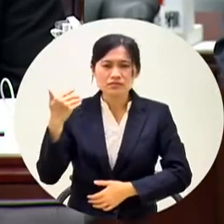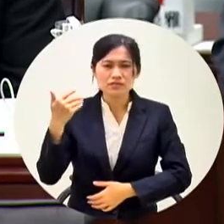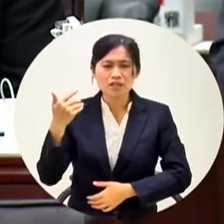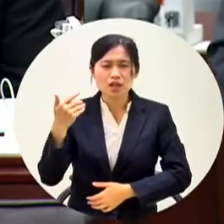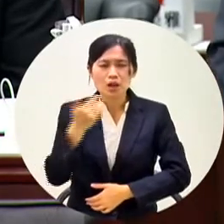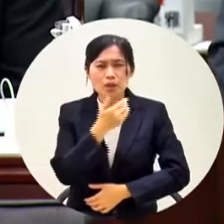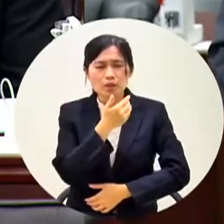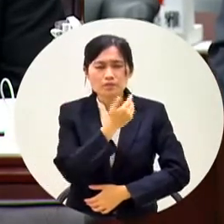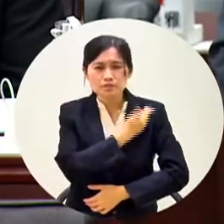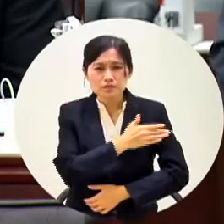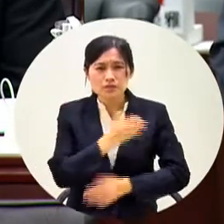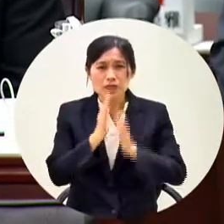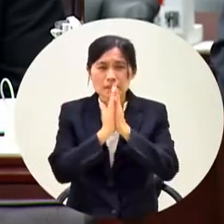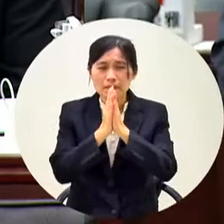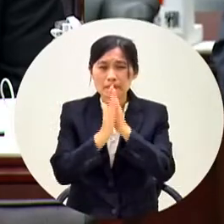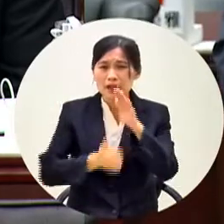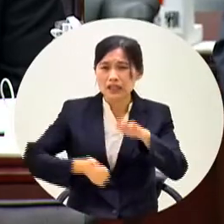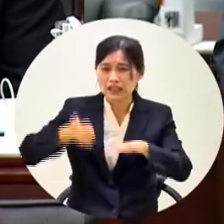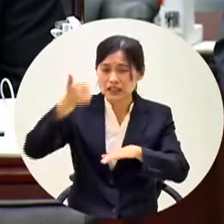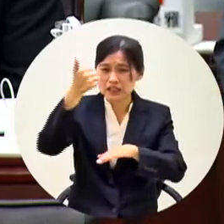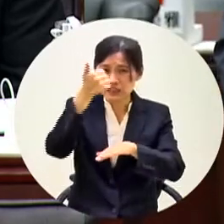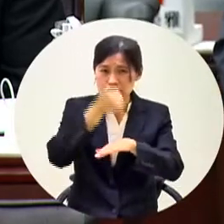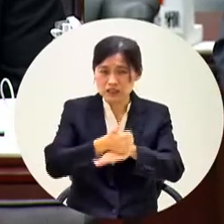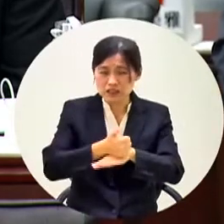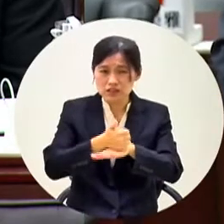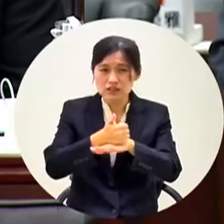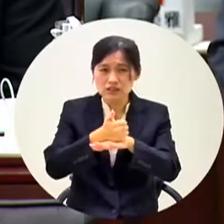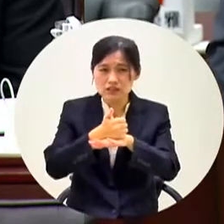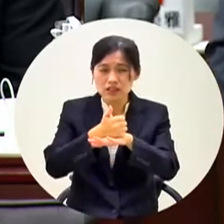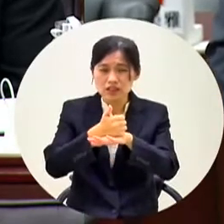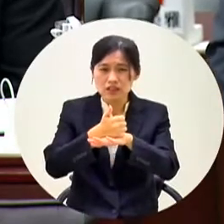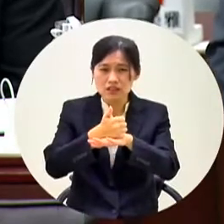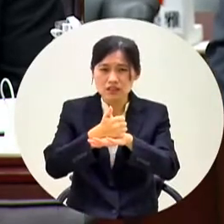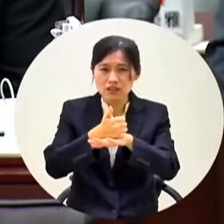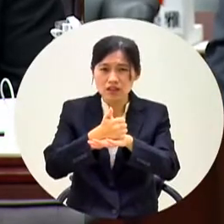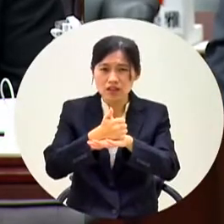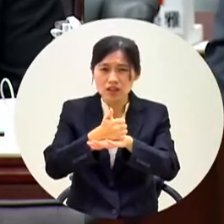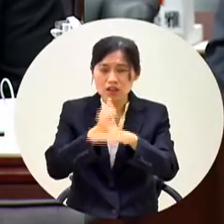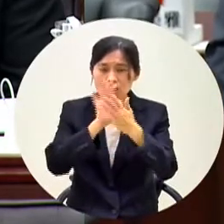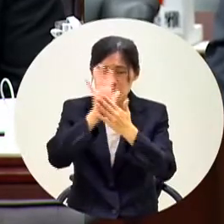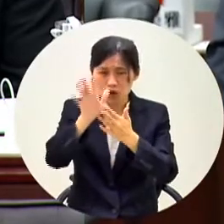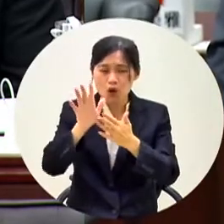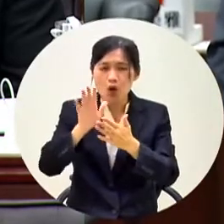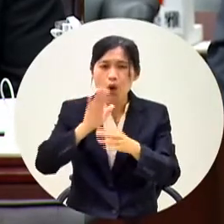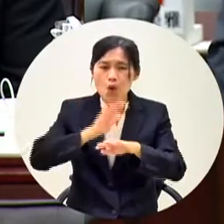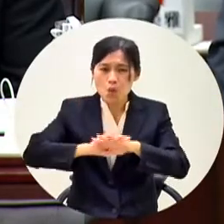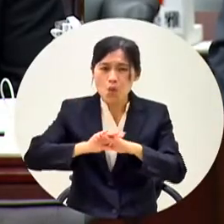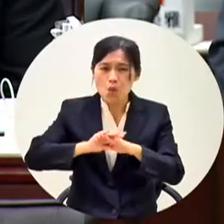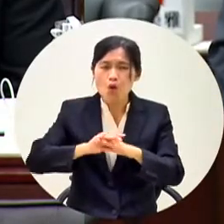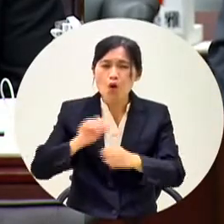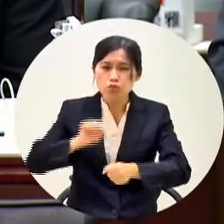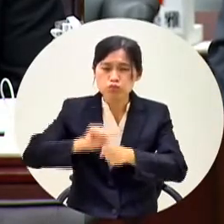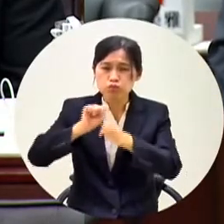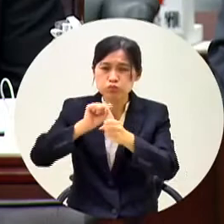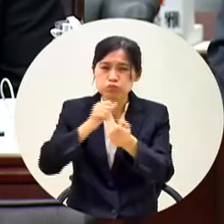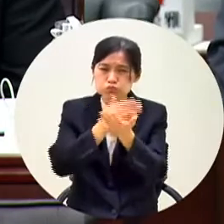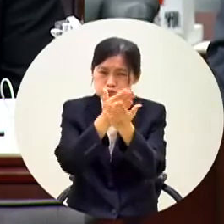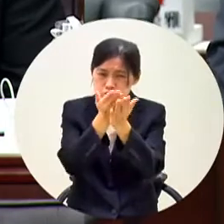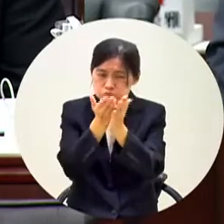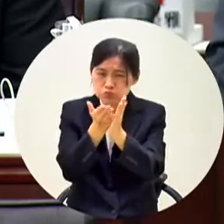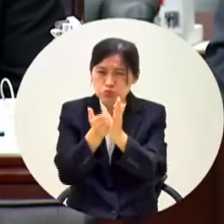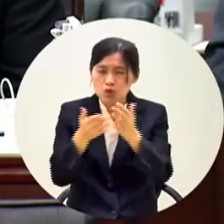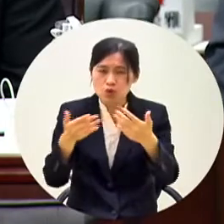也会逐渐的扩展成多边的对话机制。那我认为这个对台湾未来加速加